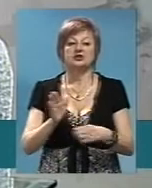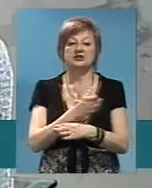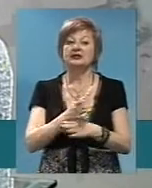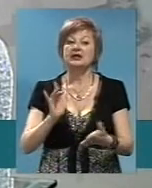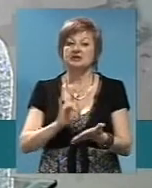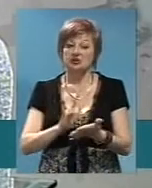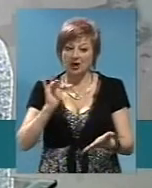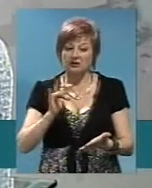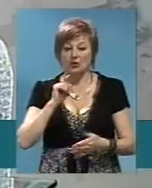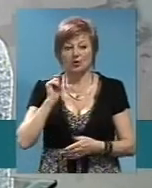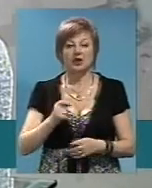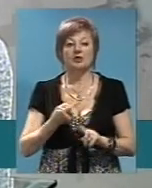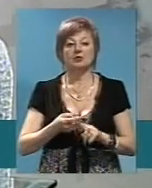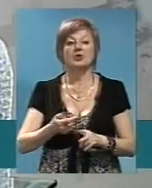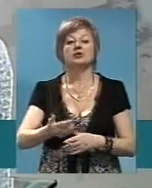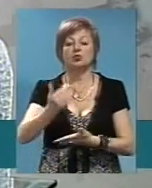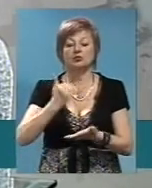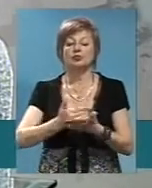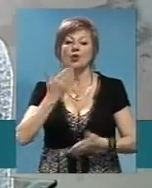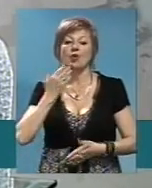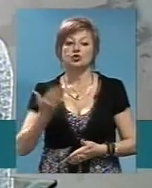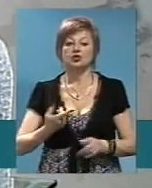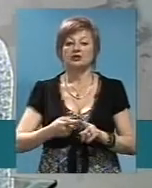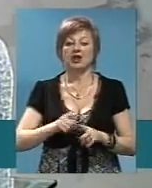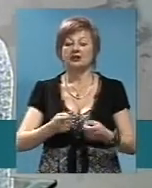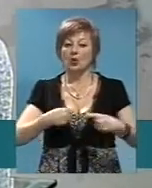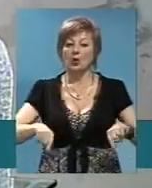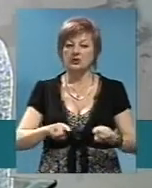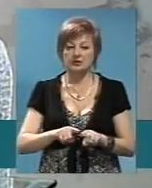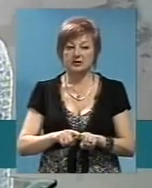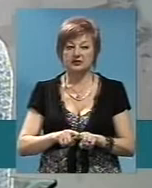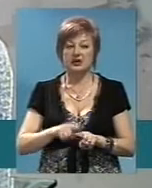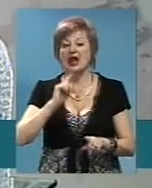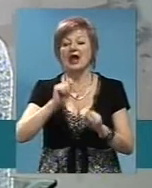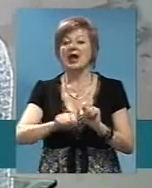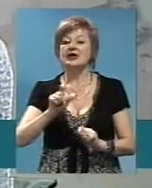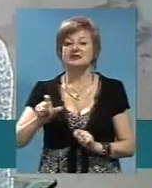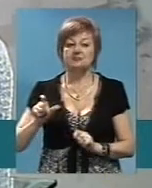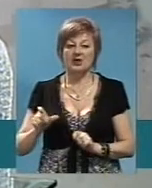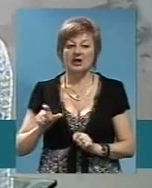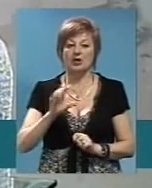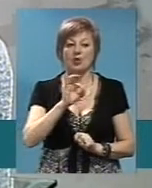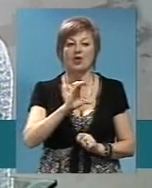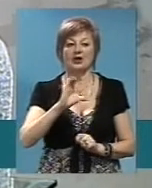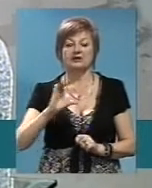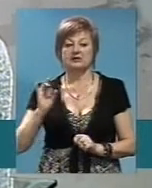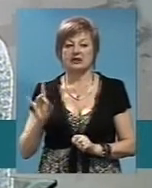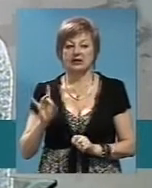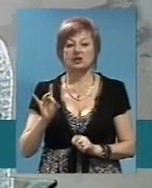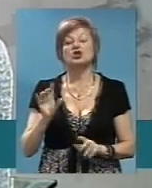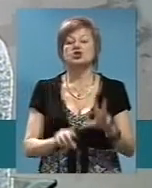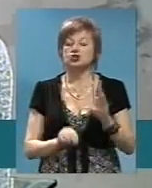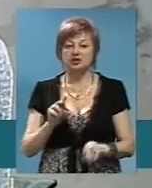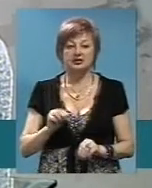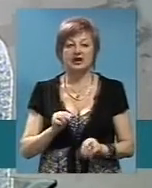Про це йдеться в останньому звіті цієї організації. Експерти ОЕСР вважають, що